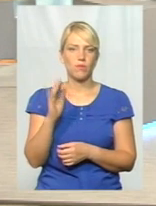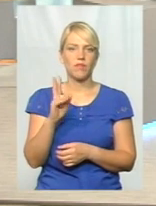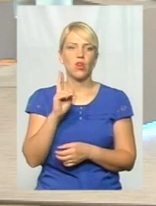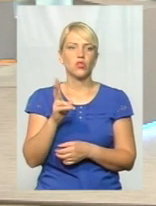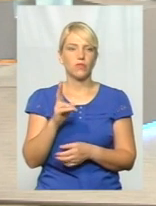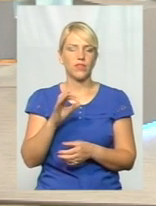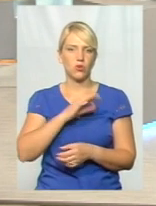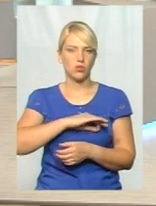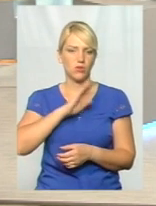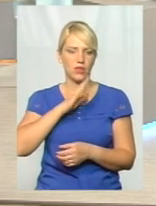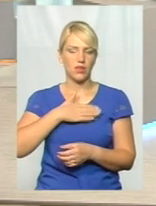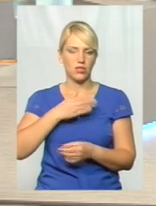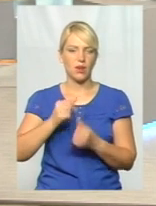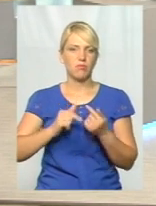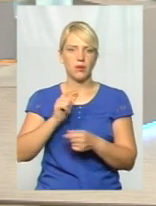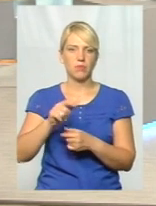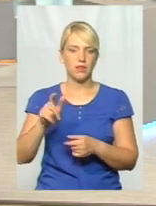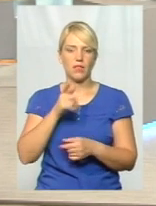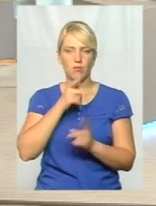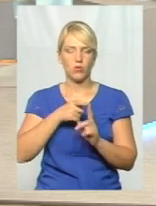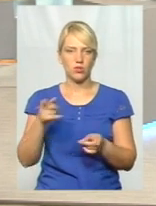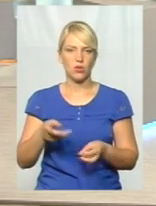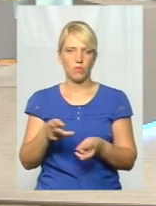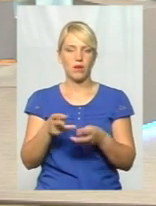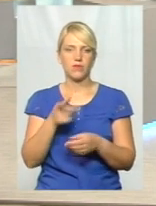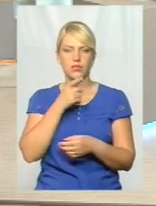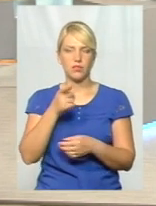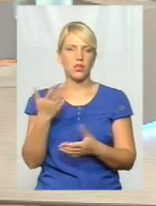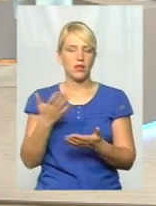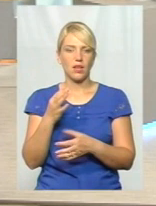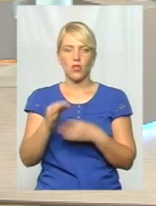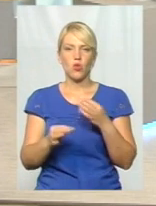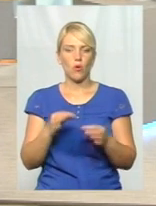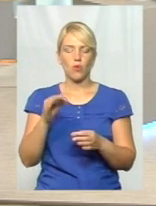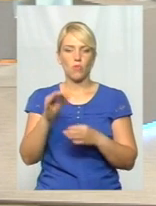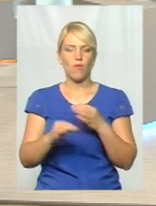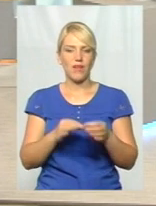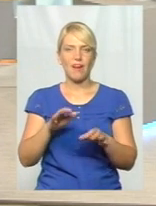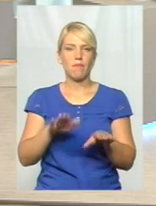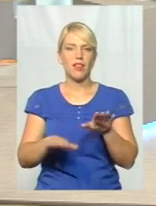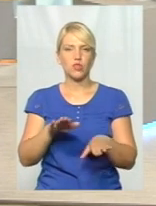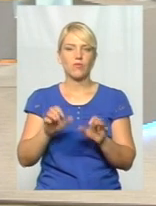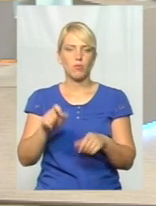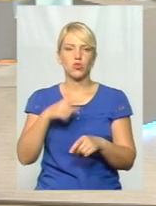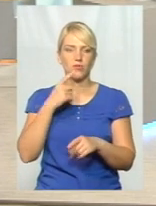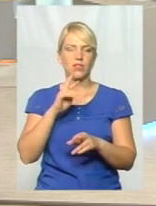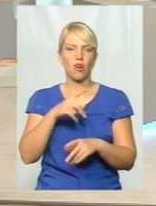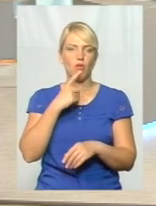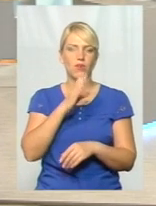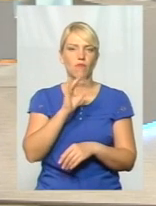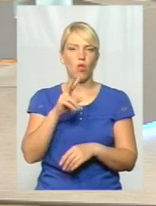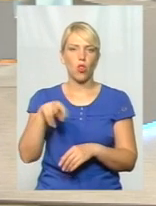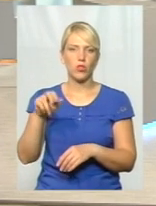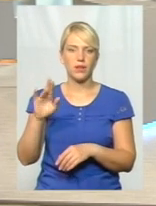використовує наш підприємець на протязі опалювального сезону, про яке добове балансування можна говорити, якщо, як говорив пан Володимир, вони